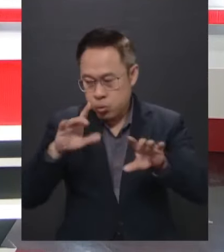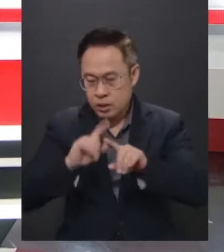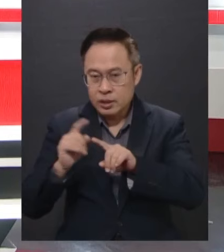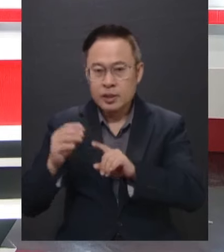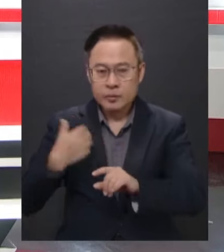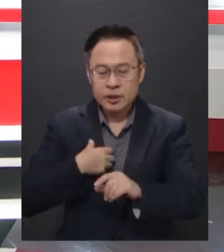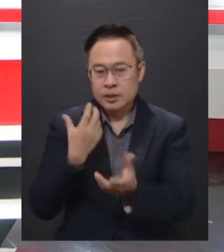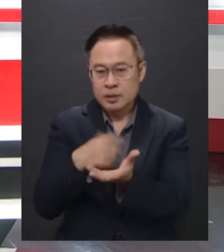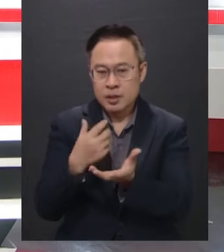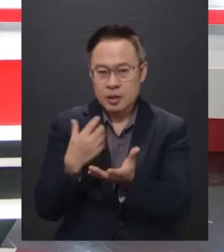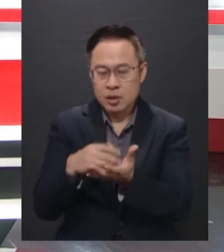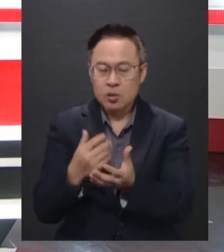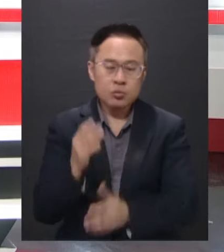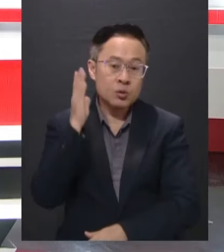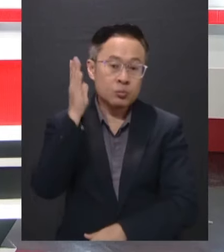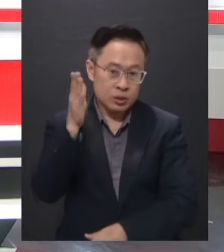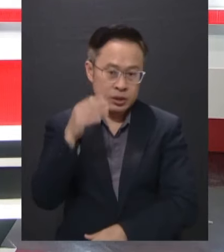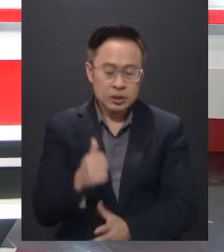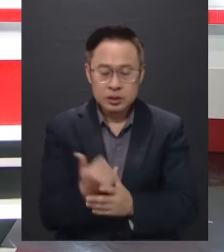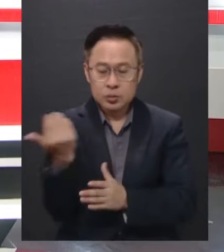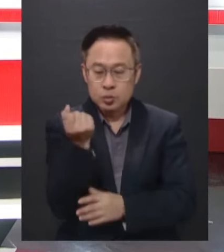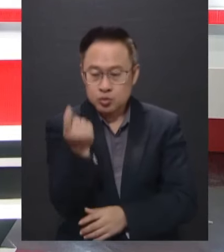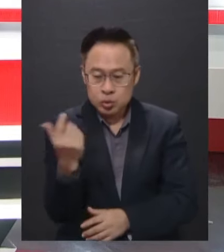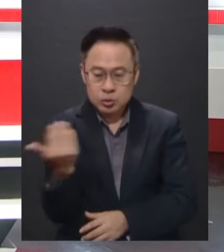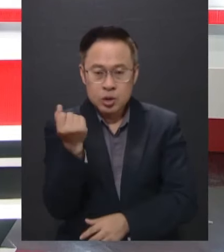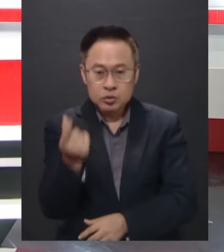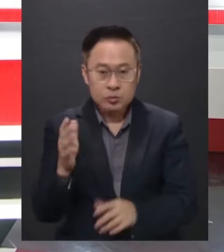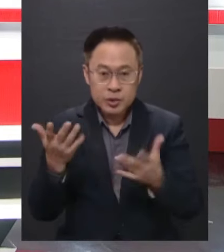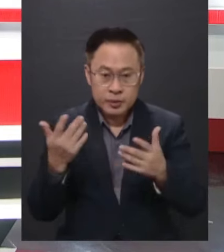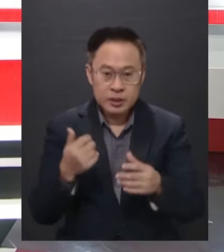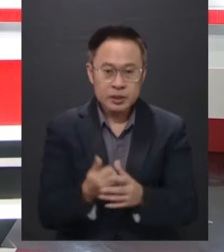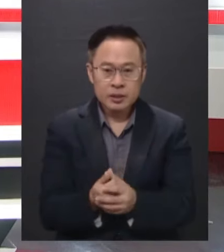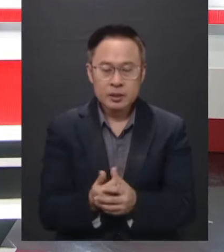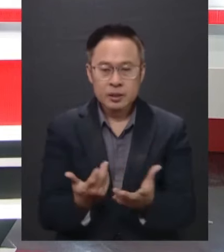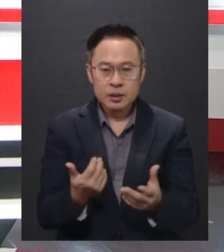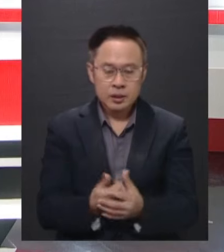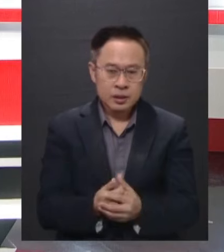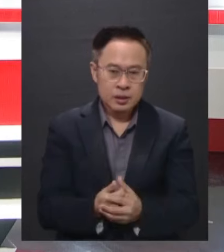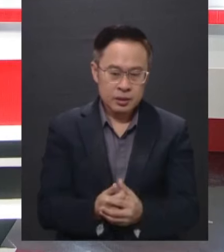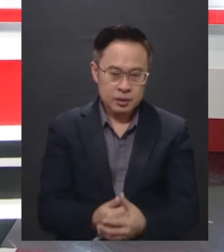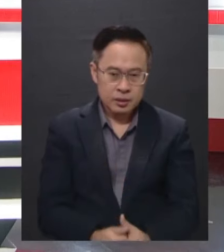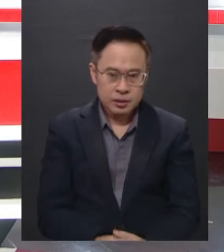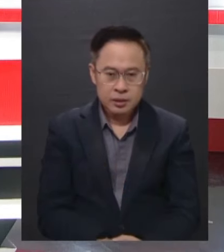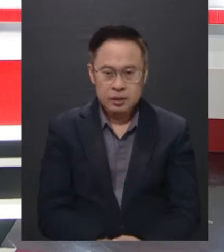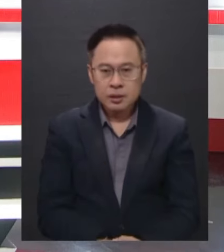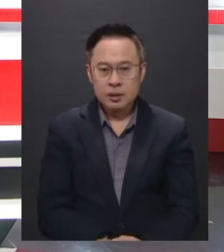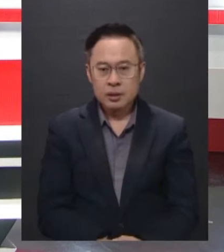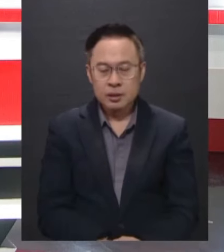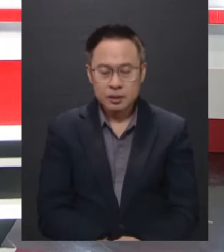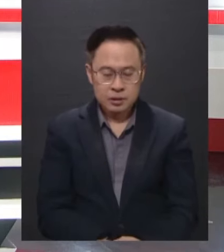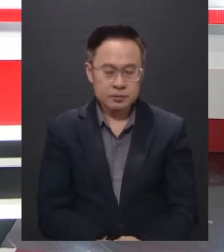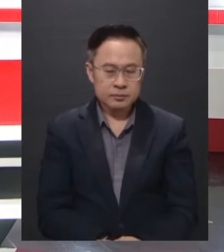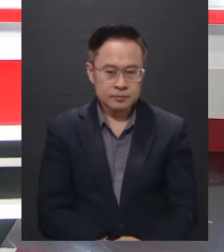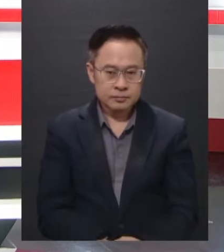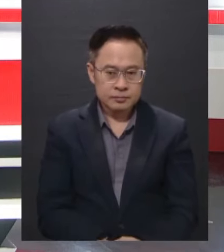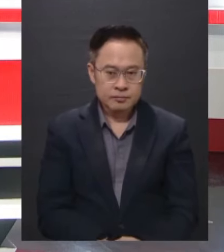รายงานกันมาอย่างต่อเนื่องแหละว ่ าเรื่องการรับรองชาติสมาชิกจำนวนโหวตเตอร์อัปเดตเป็นอย่างไรบ้างแบบเรียลไทม์ ค่